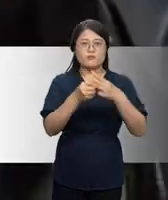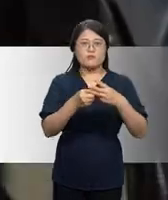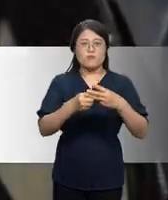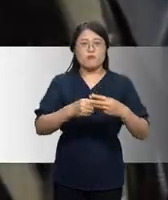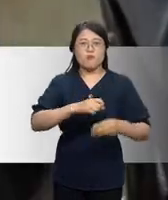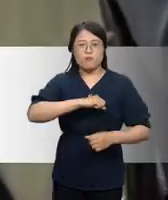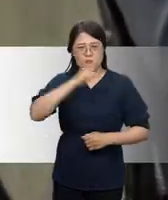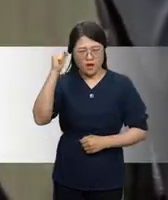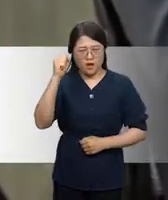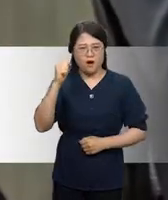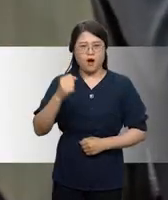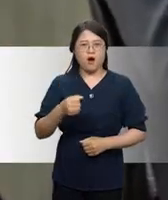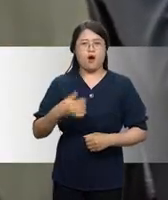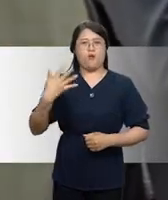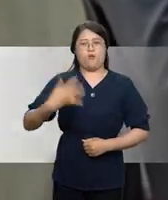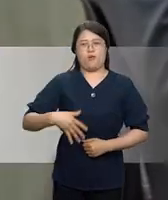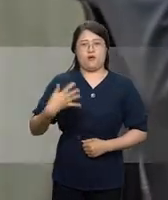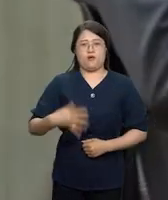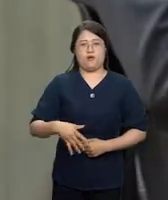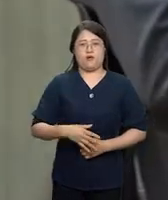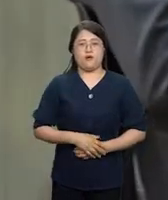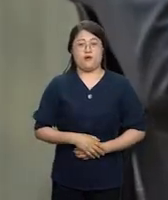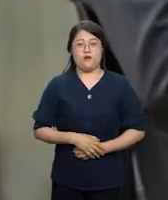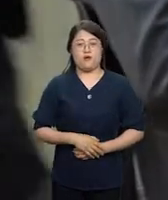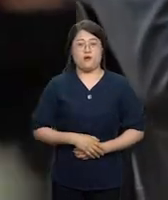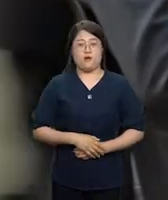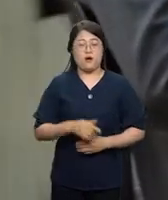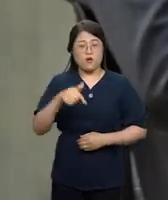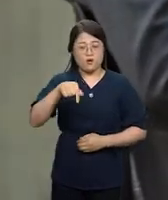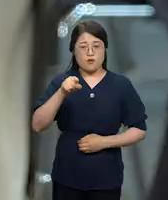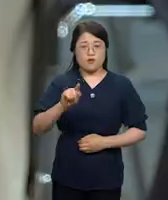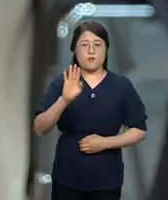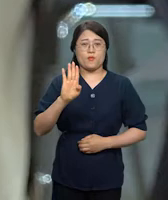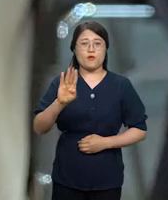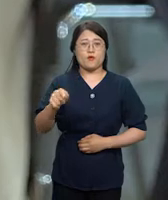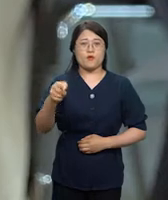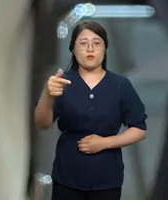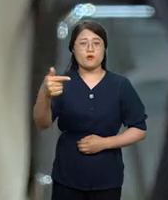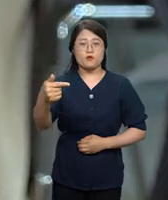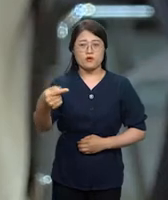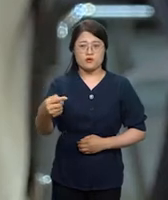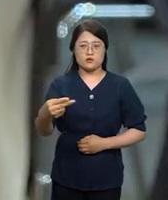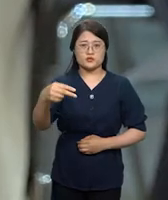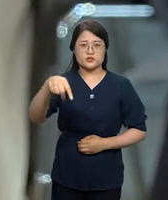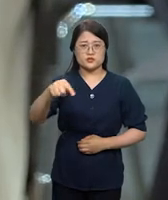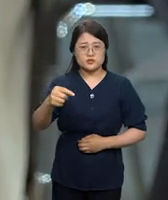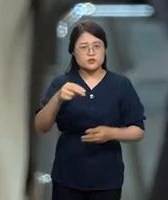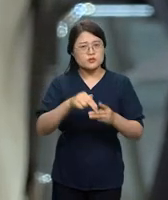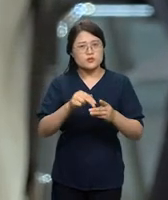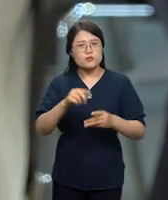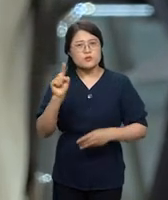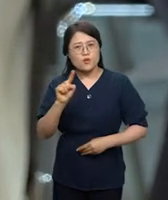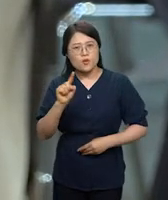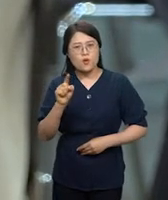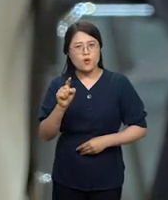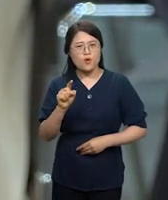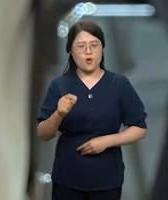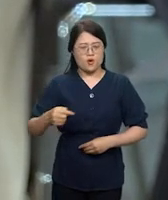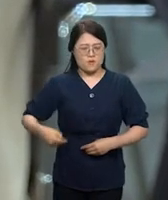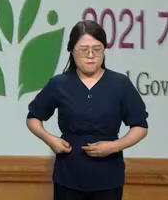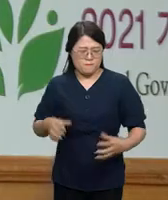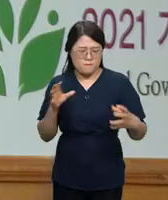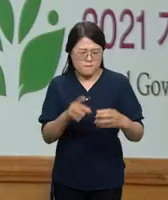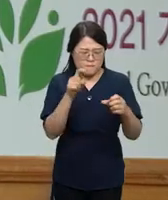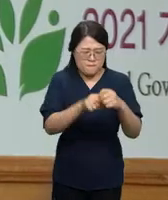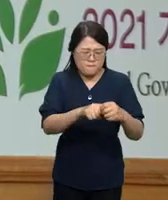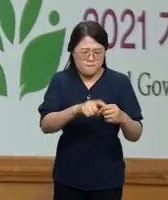지방정치대상을 수상한 쾌거를 이룬 것인데요. 거버넌스 센터에서 주최하는 거버넌스 지방정치대상은 거버넌스를